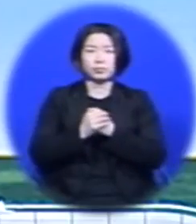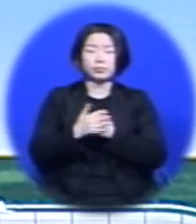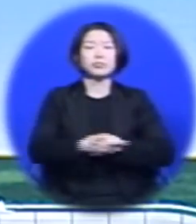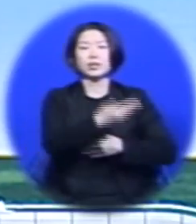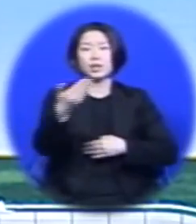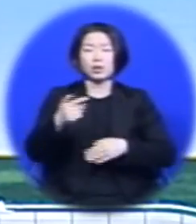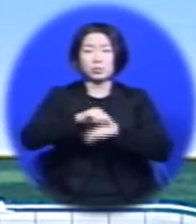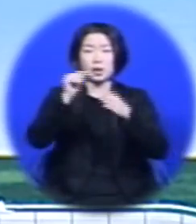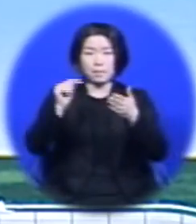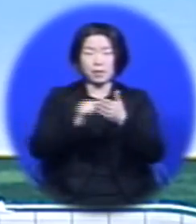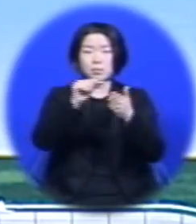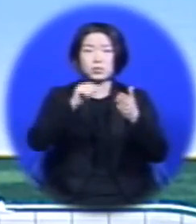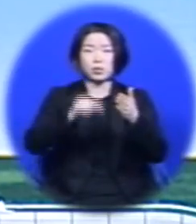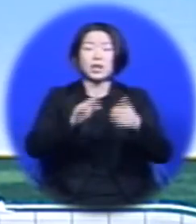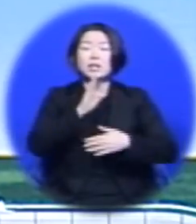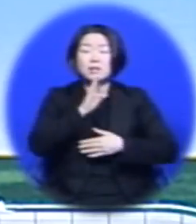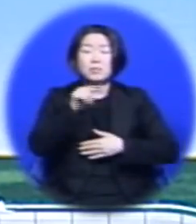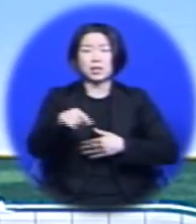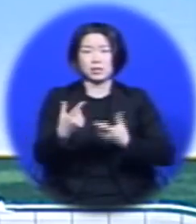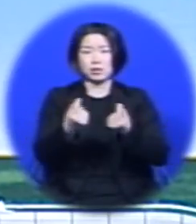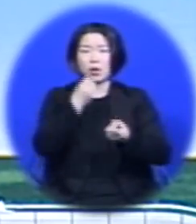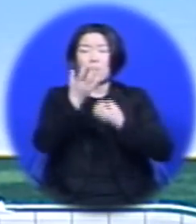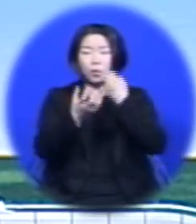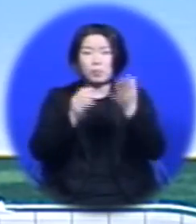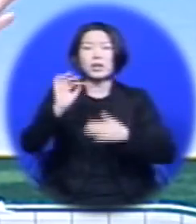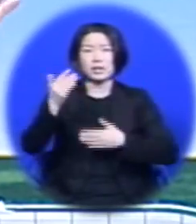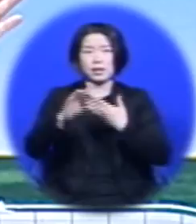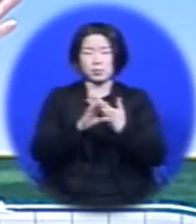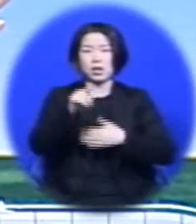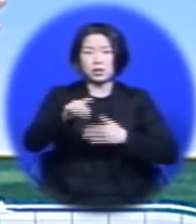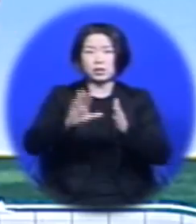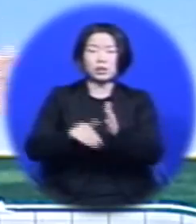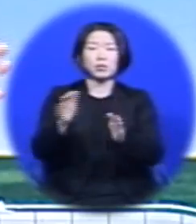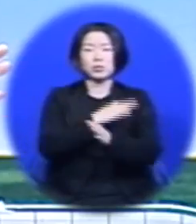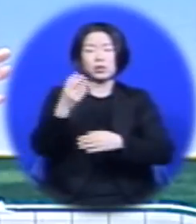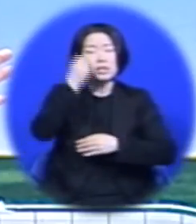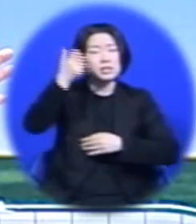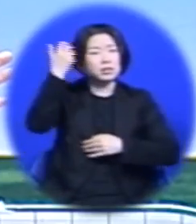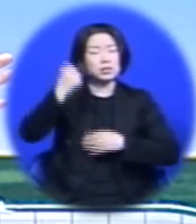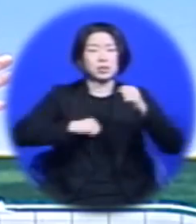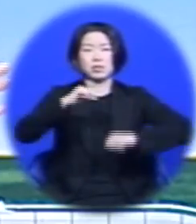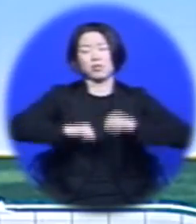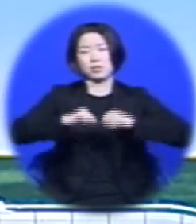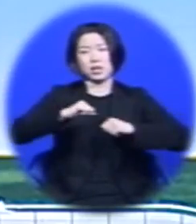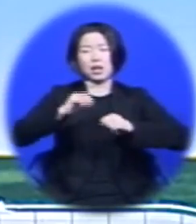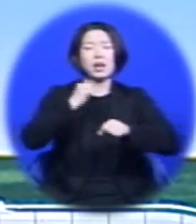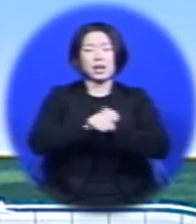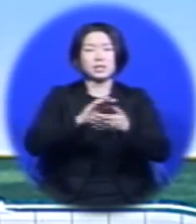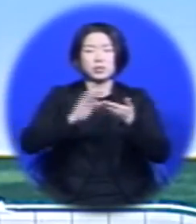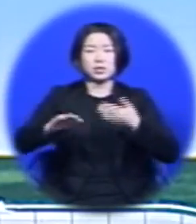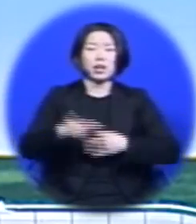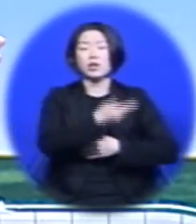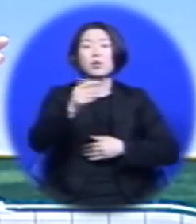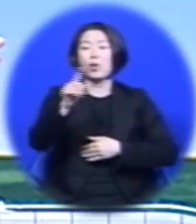여러분의 마음에 정말 그런 고백이 나오게 되면 그때부터 성령께서 역사하실 여러분이 어디가서